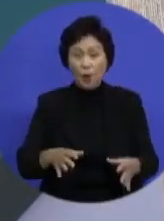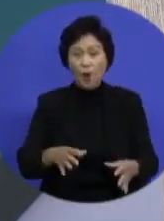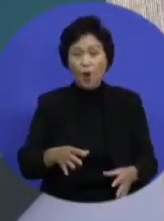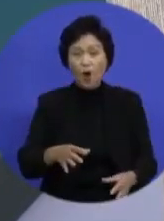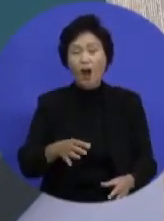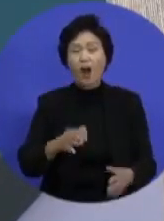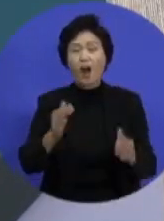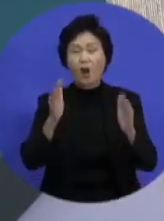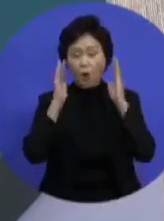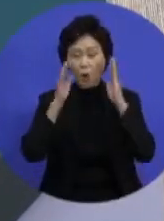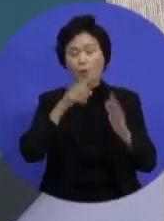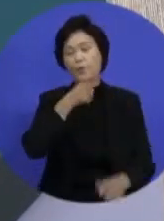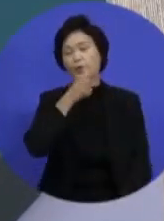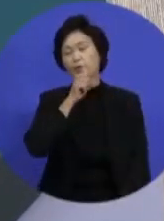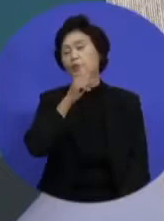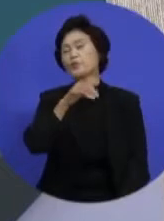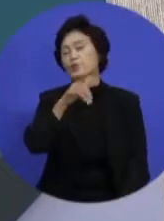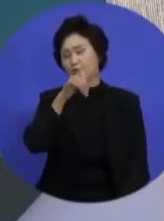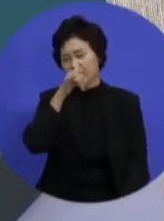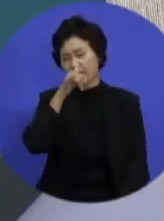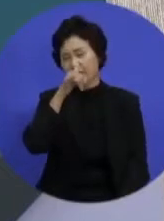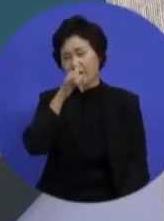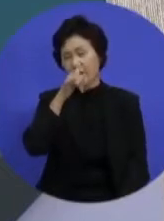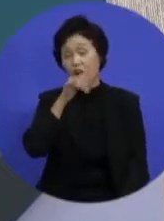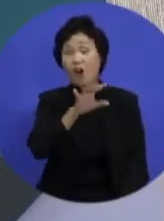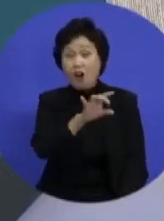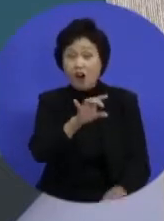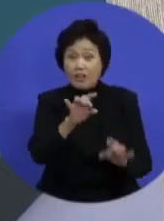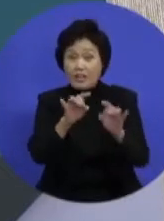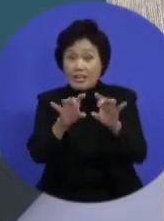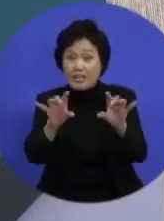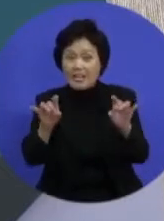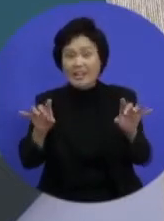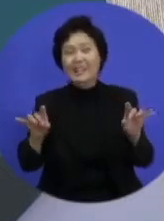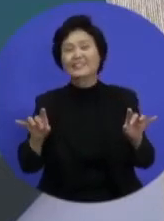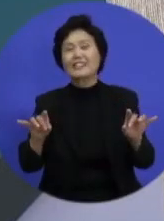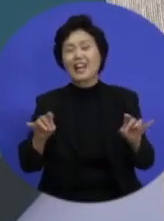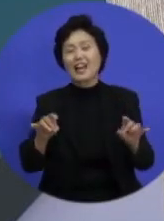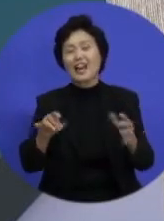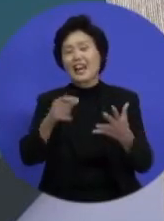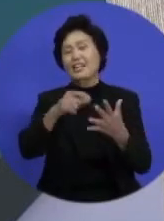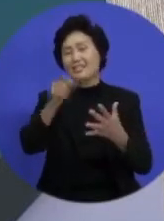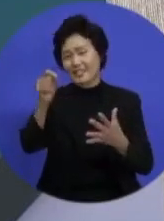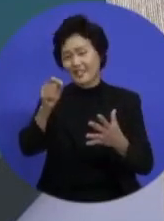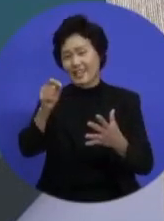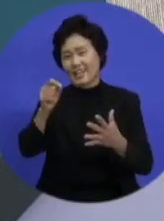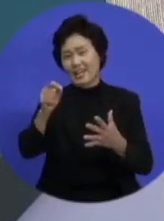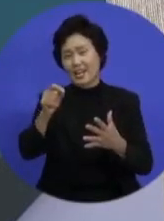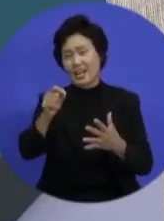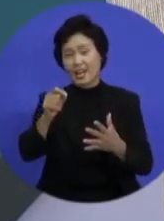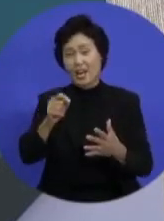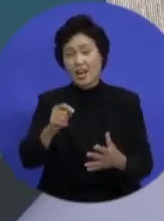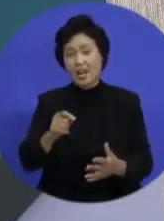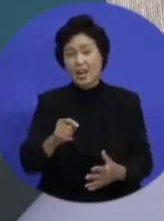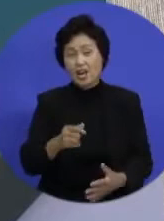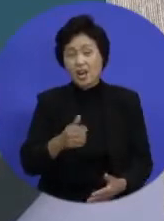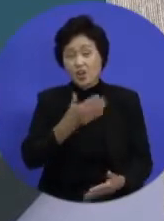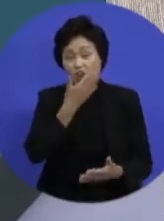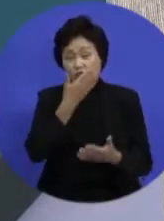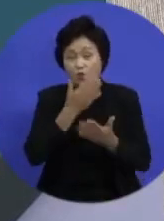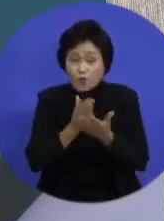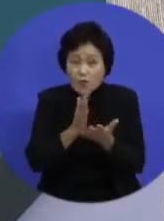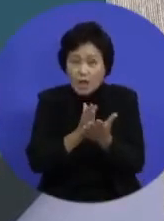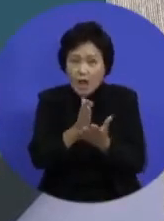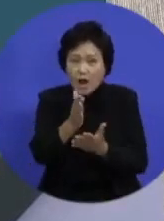될 학점이 있어. 그걸 자기가 디자인하는 거예요. 그래서 모든 학생들이 네. 그런데 이제 필수 과목은 계속 가야 되는 거고 아까 들은 것은